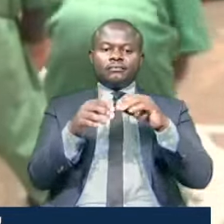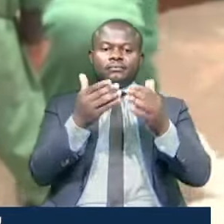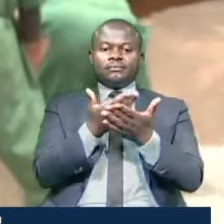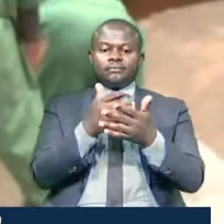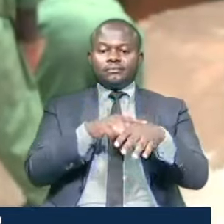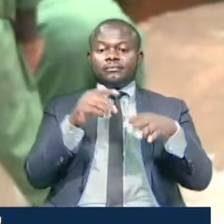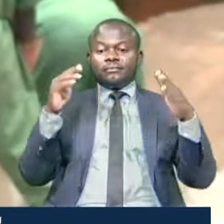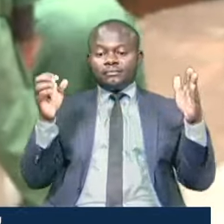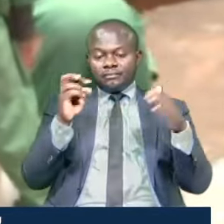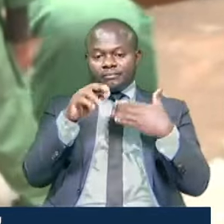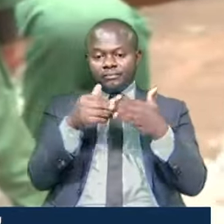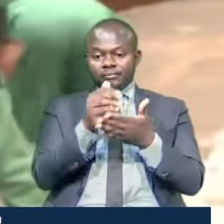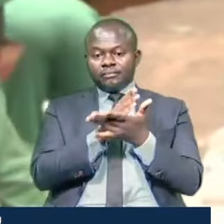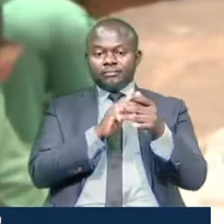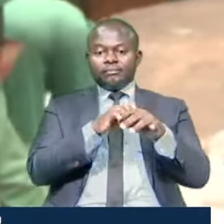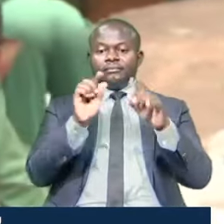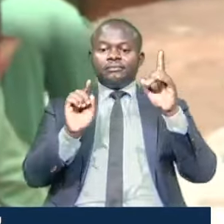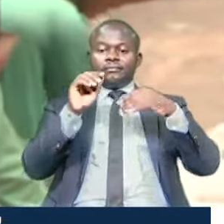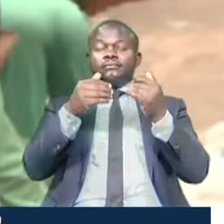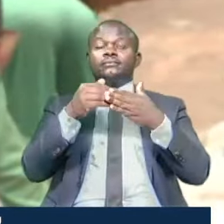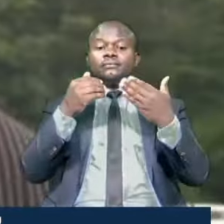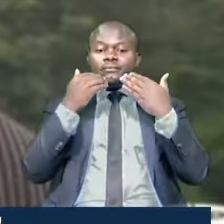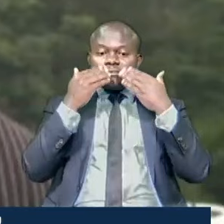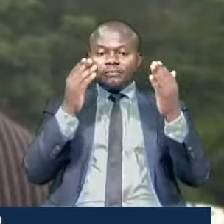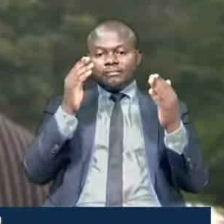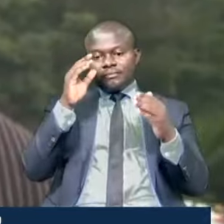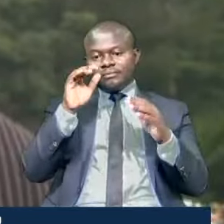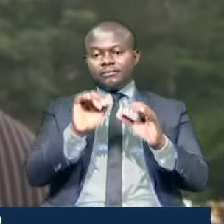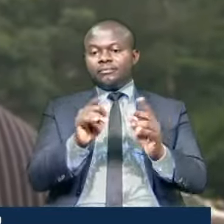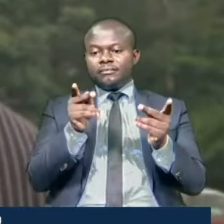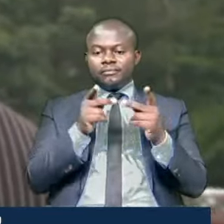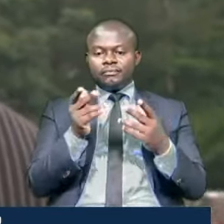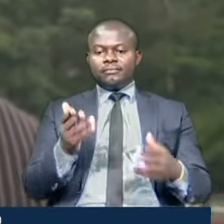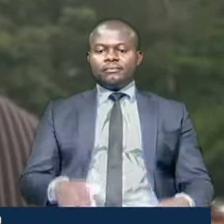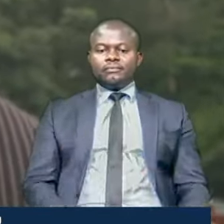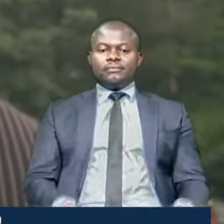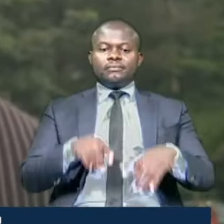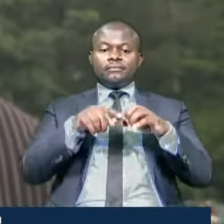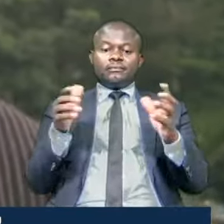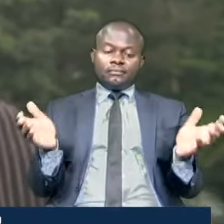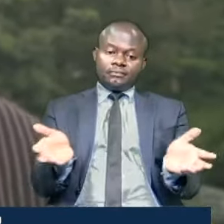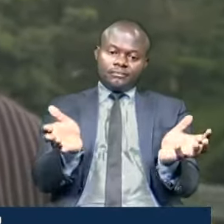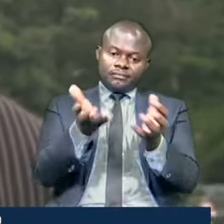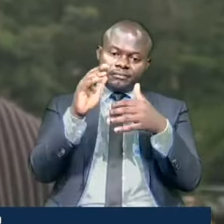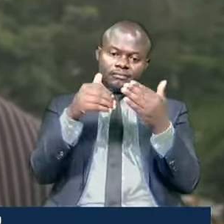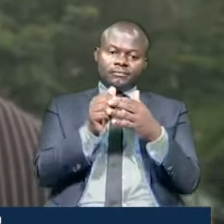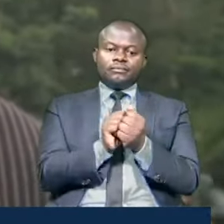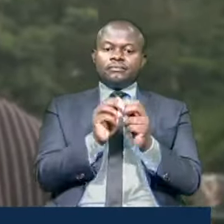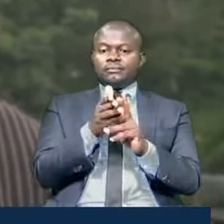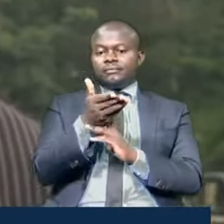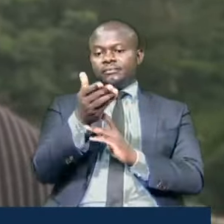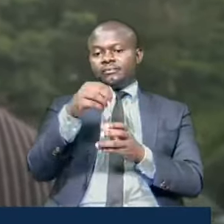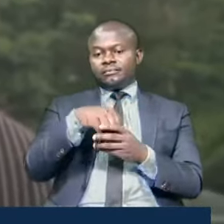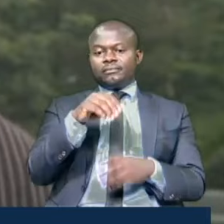kirekire cyangwa se rimwe na rimwe nazo ntizinaboneke ukaguma huri. Ko kugeza ubu ngubu dushingiye ku bukangurambaga buca muri za